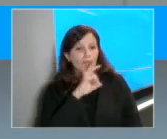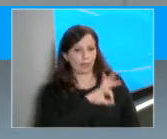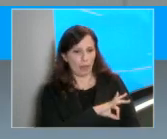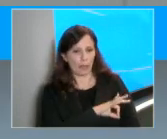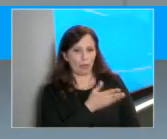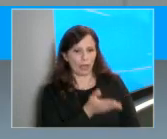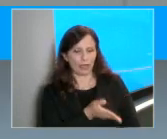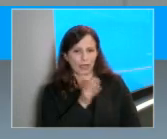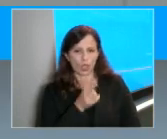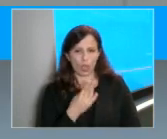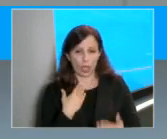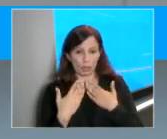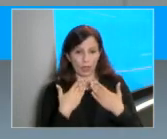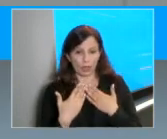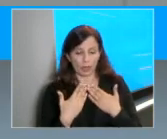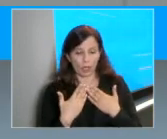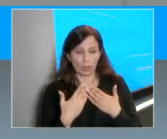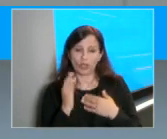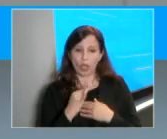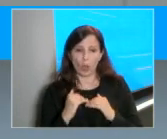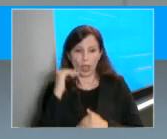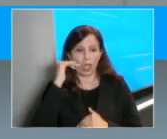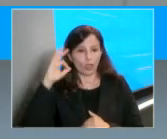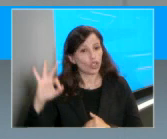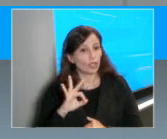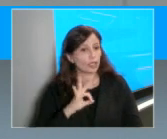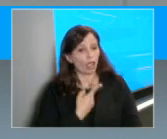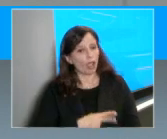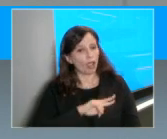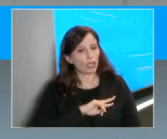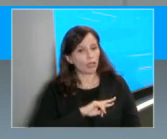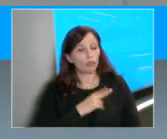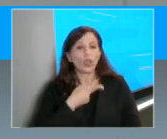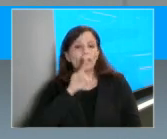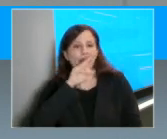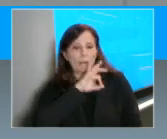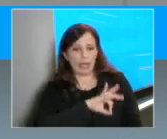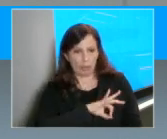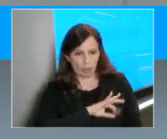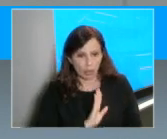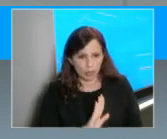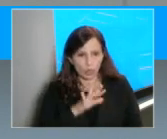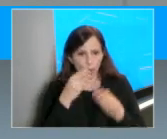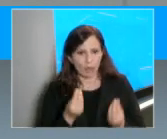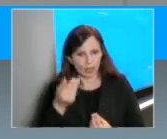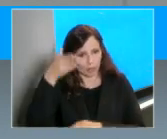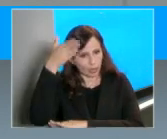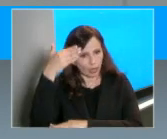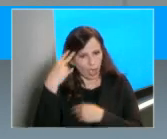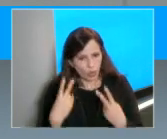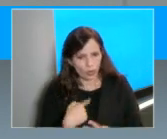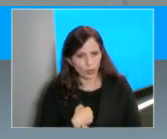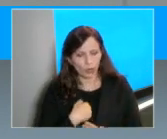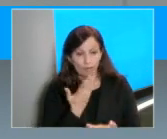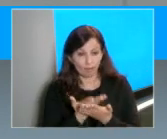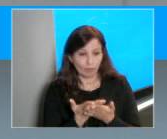אז יכולת הניקוח שלך עולה, אבל כנראה ששס היא תנועה הרבה יותר אחראית מליברמן, שטובת המדינה חשוב לה הרבה יותר מליברמן, והראיה הכי